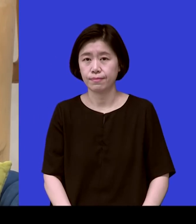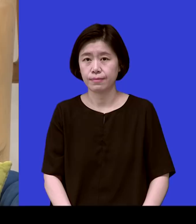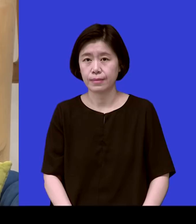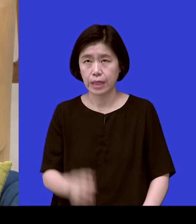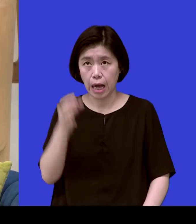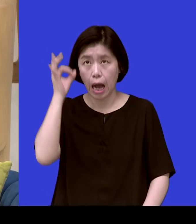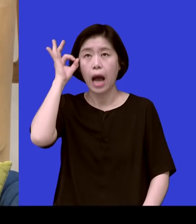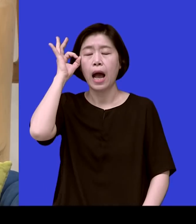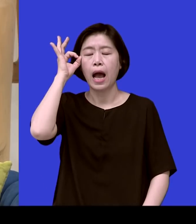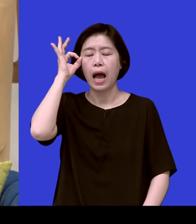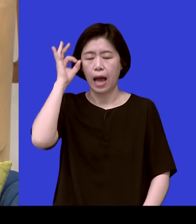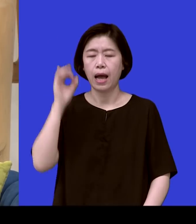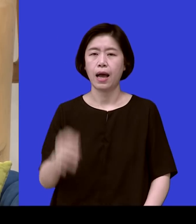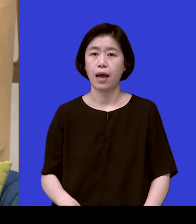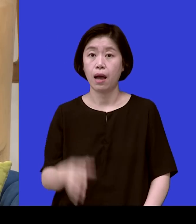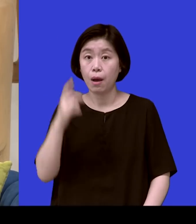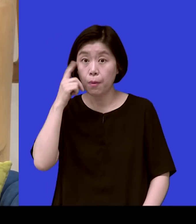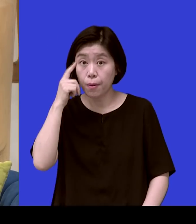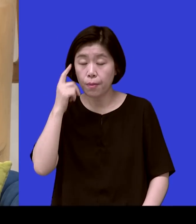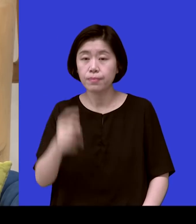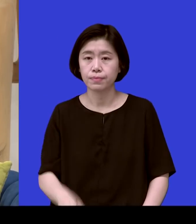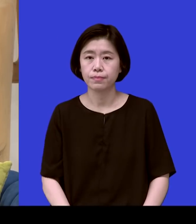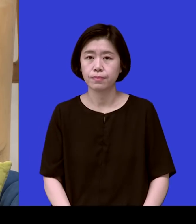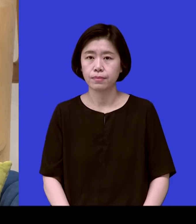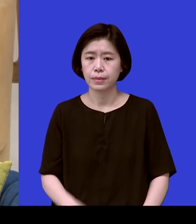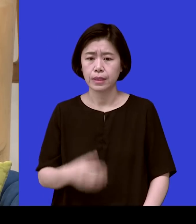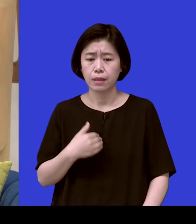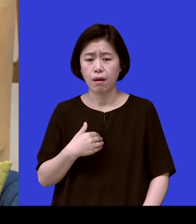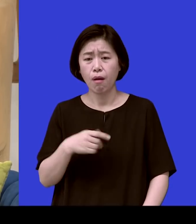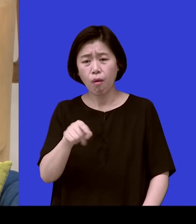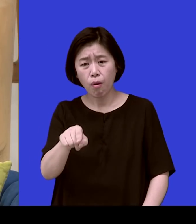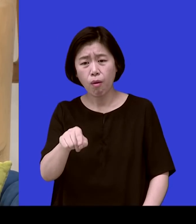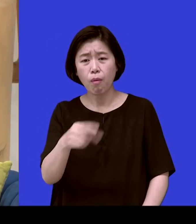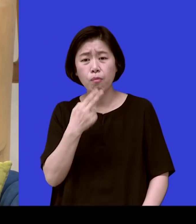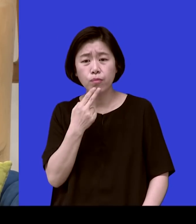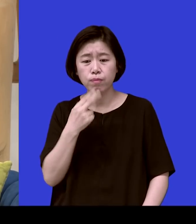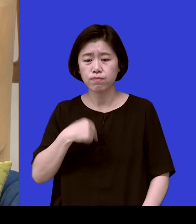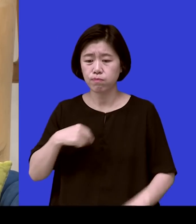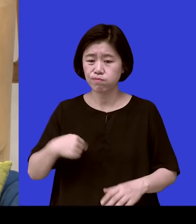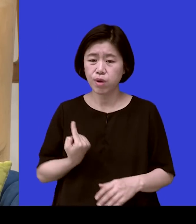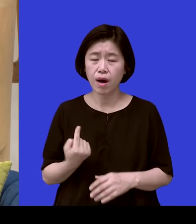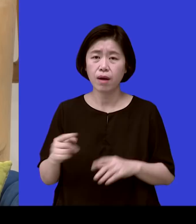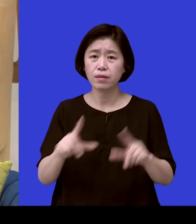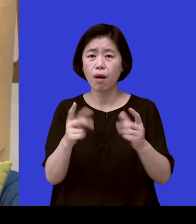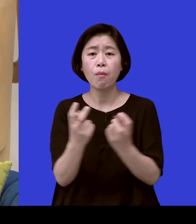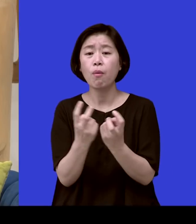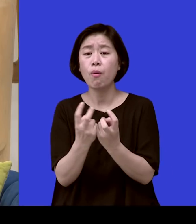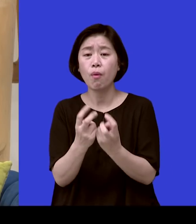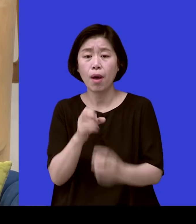생각났어요. 남편이 제가 이건 아니지 난 어떻게 사냐고 말하자마자 이